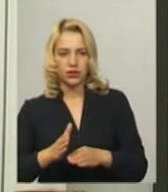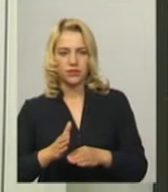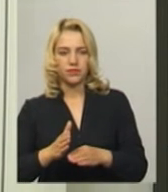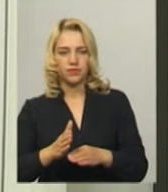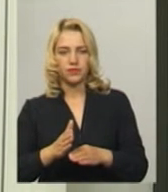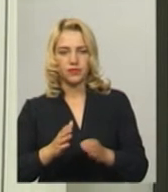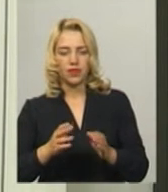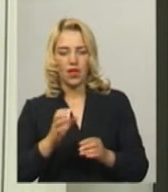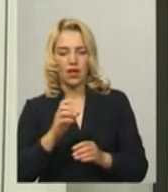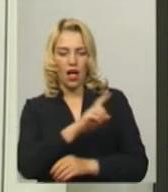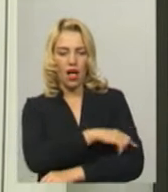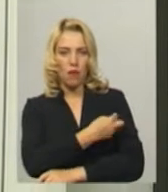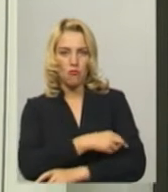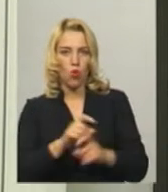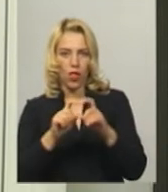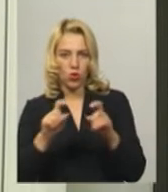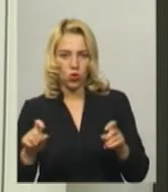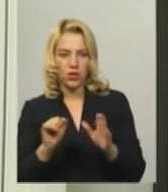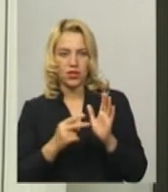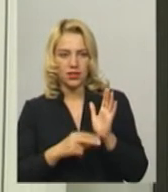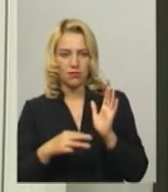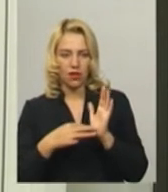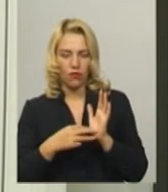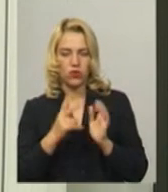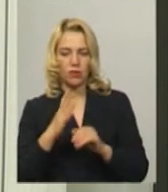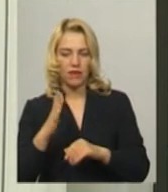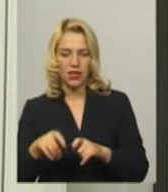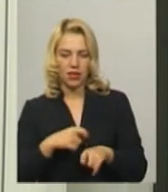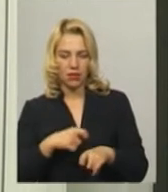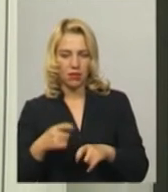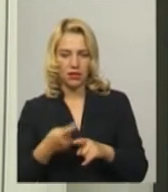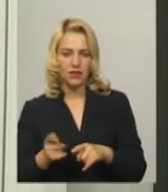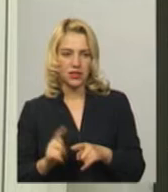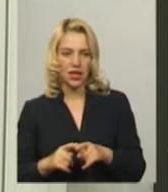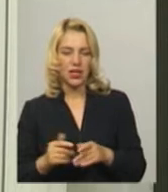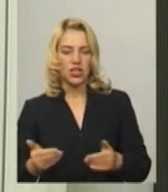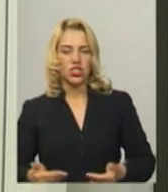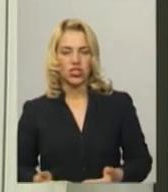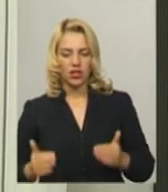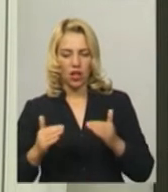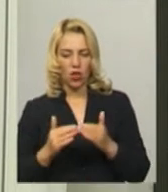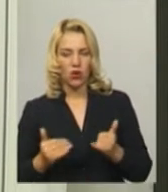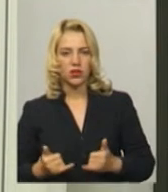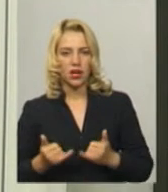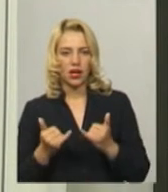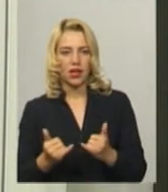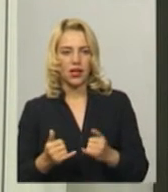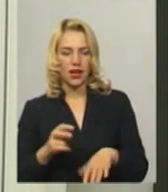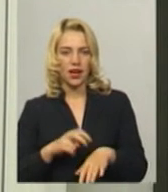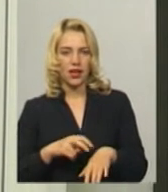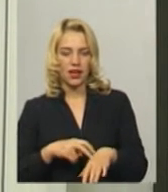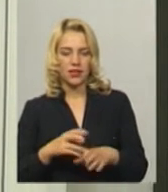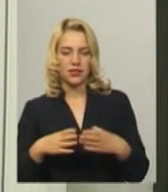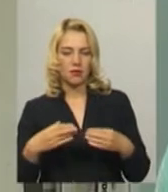буде становити амбулаторія. І 78 квадратів – це буде житло для лікаря